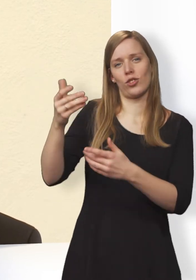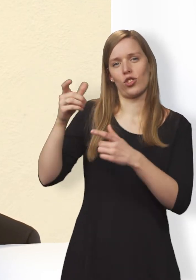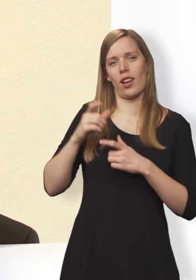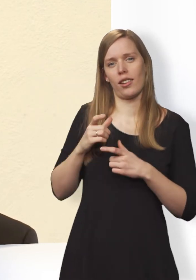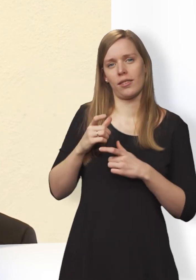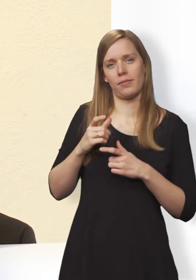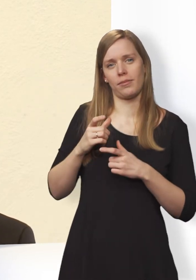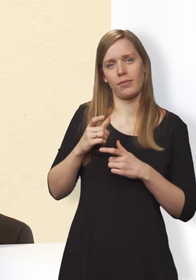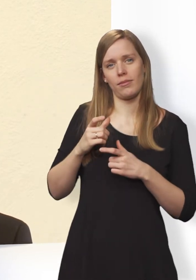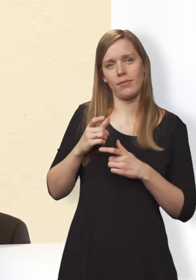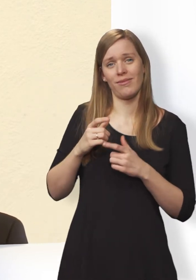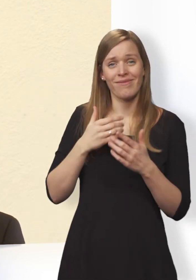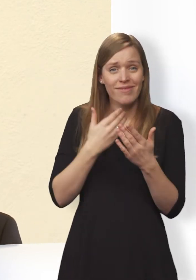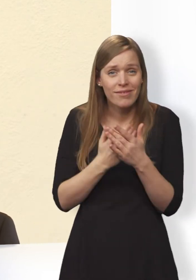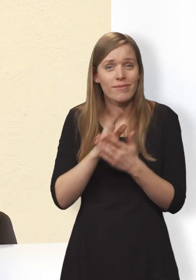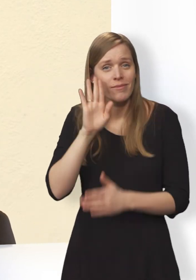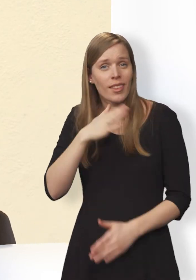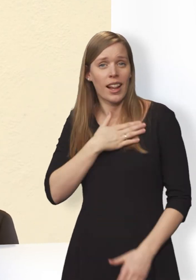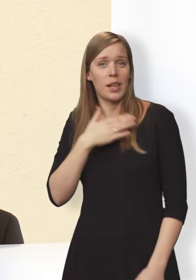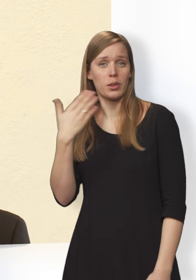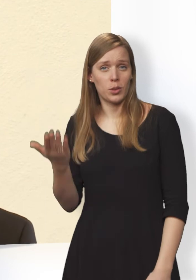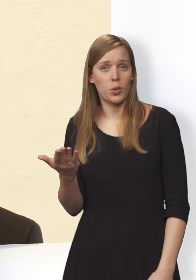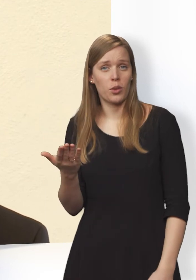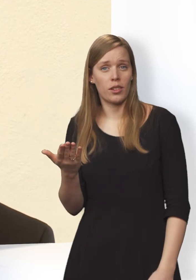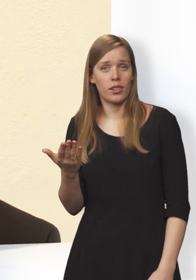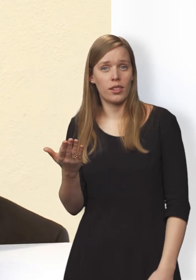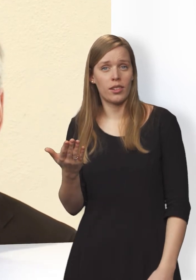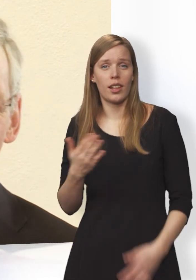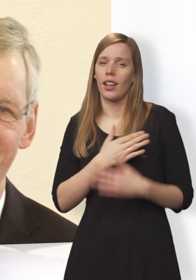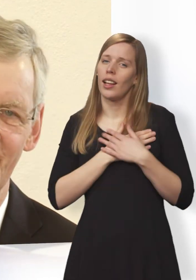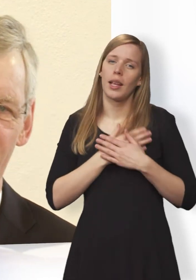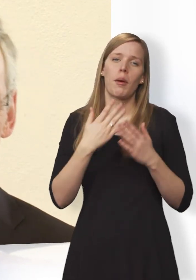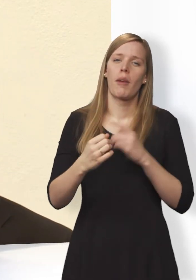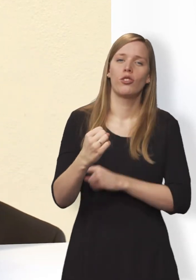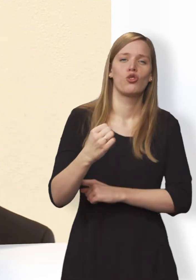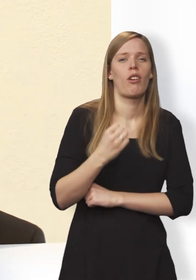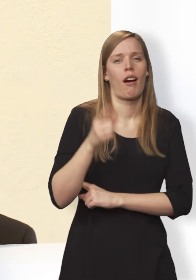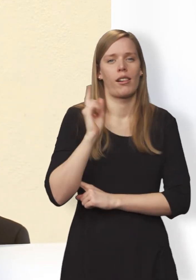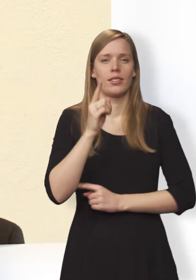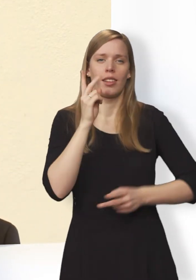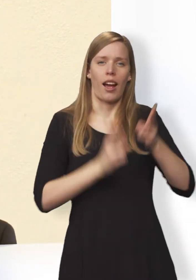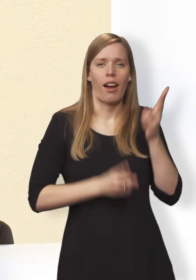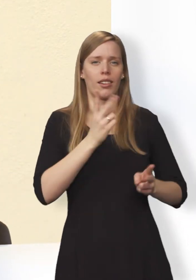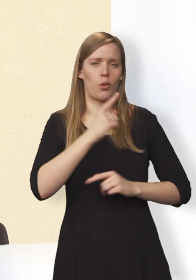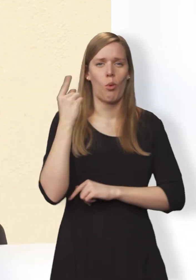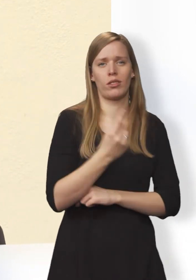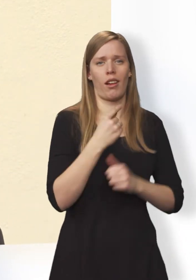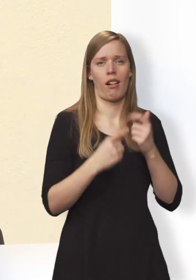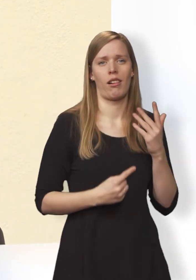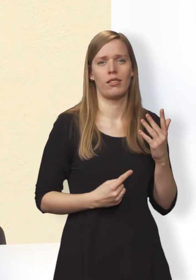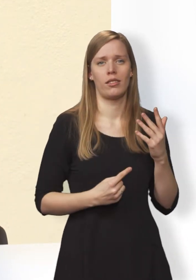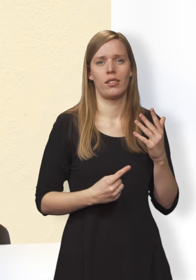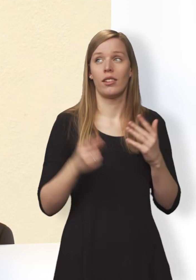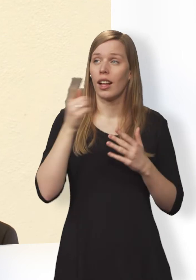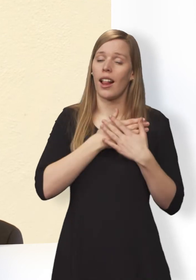das ist seine liebe ist stärker als alles urteilen im gericht diese liebe ist